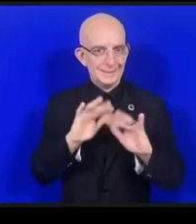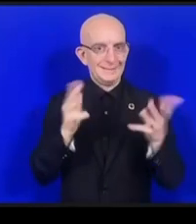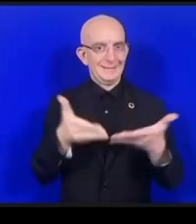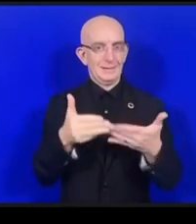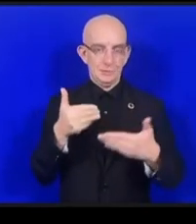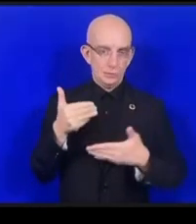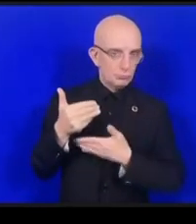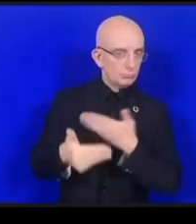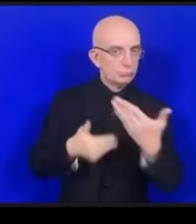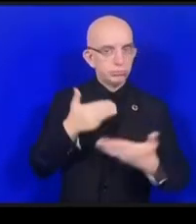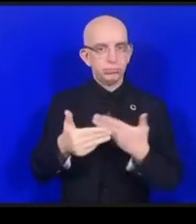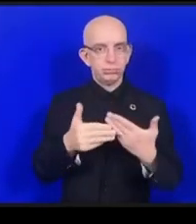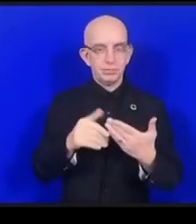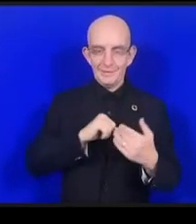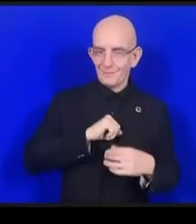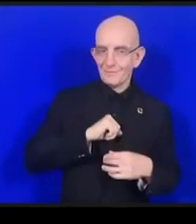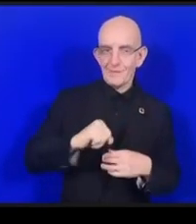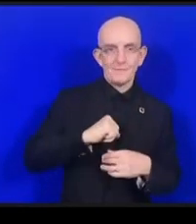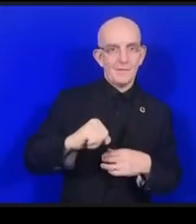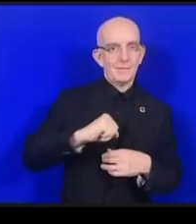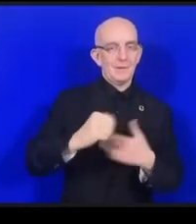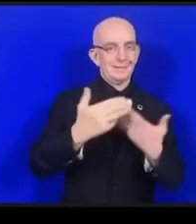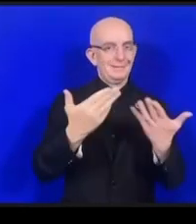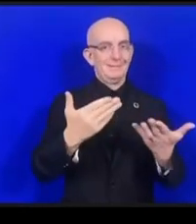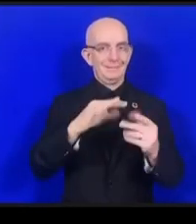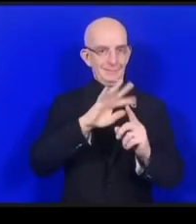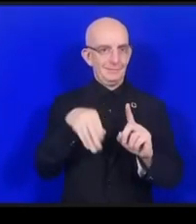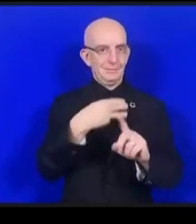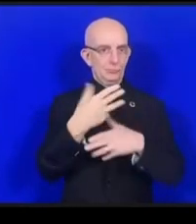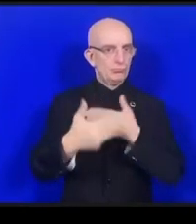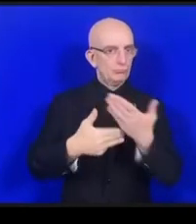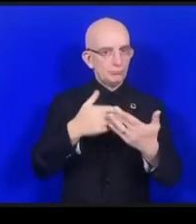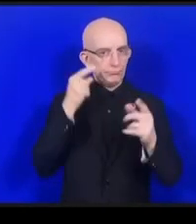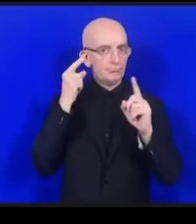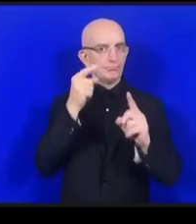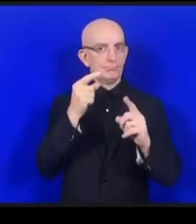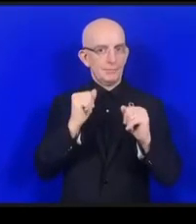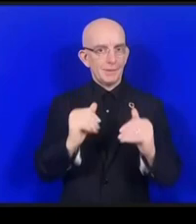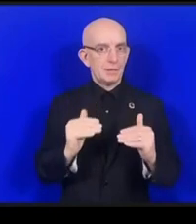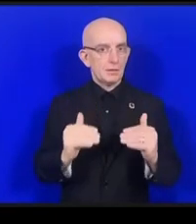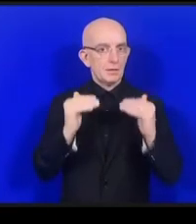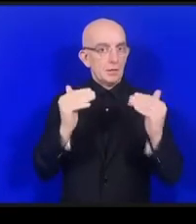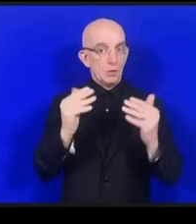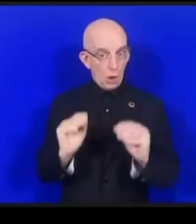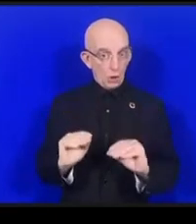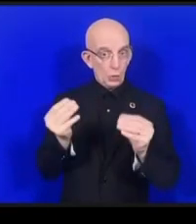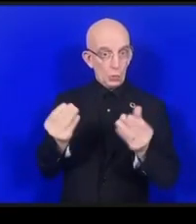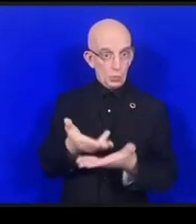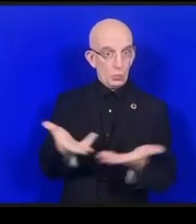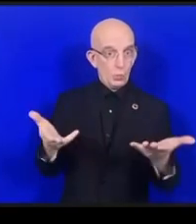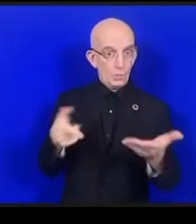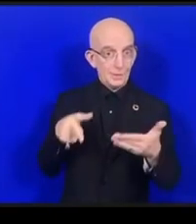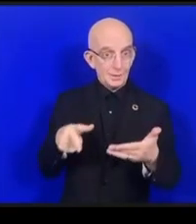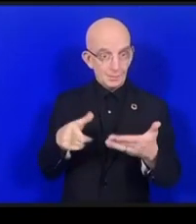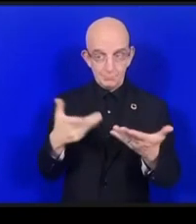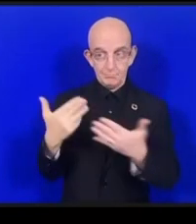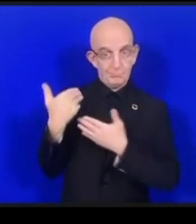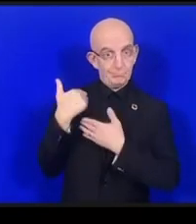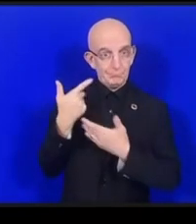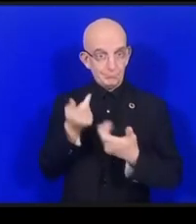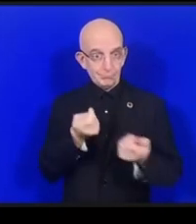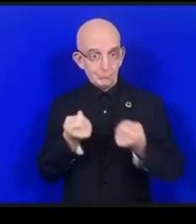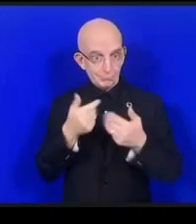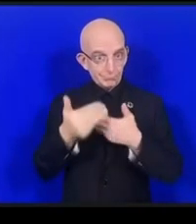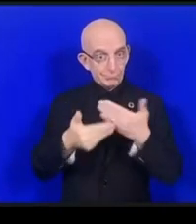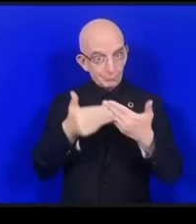молодое поколение в управление интернетом на будущее и Какое влияние Как вам кажется он может иметь